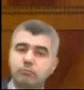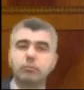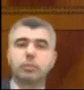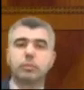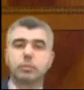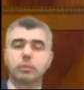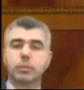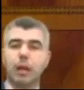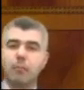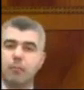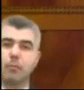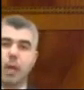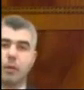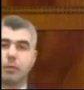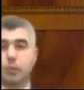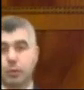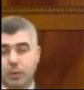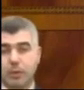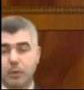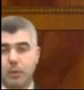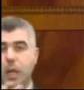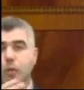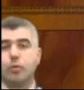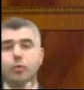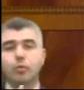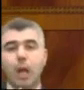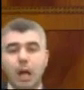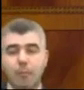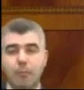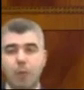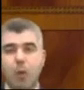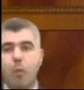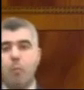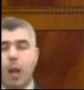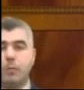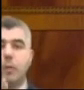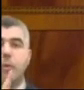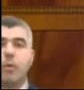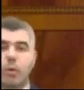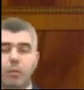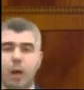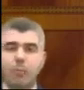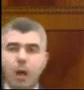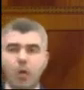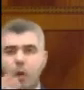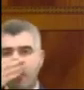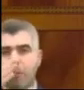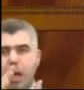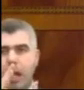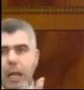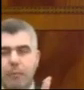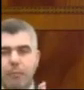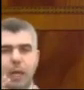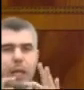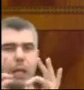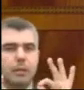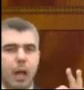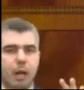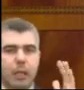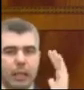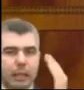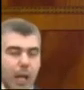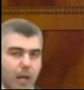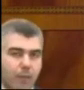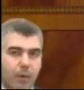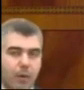حيث منظار الماضي قد تغير عن التعاون مع هذه الدول. والمغرب مع تاريخه